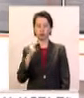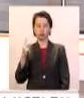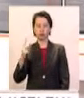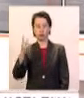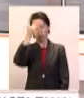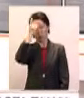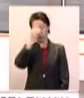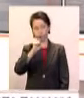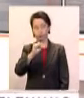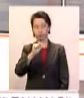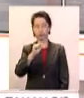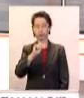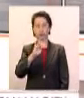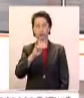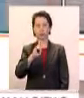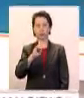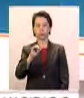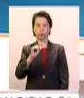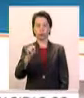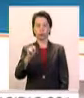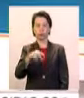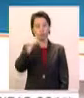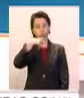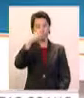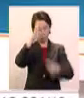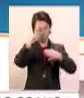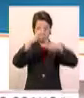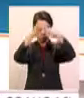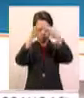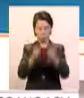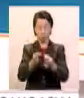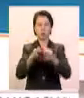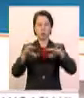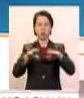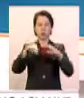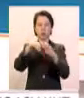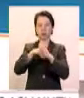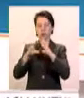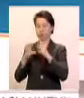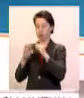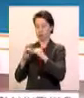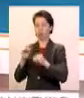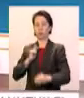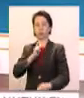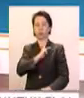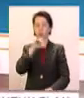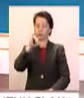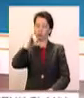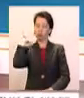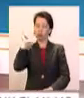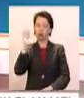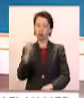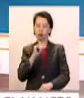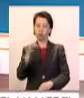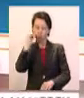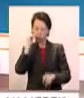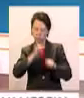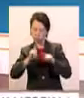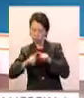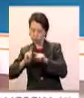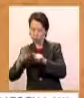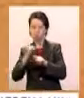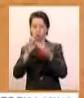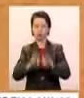Seri Saifuddin Nasution Ismail menegaskan keputusan itu dibuat dalam mesyuarat kabinet semalam. Ia mengambil kira pelbagai aspek